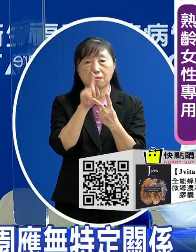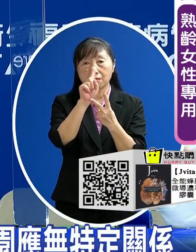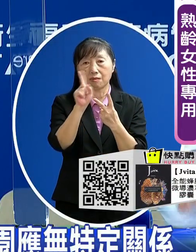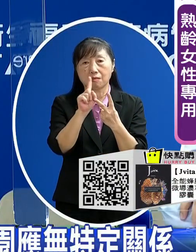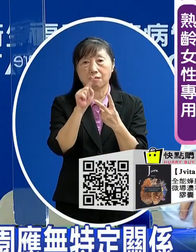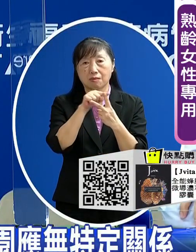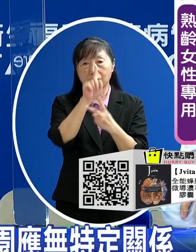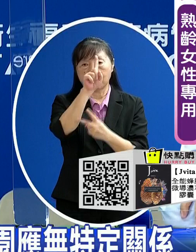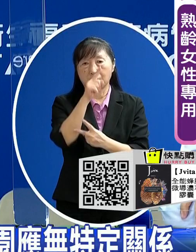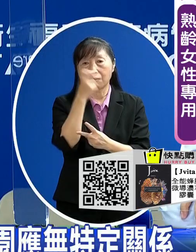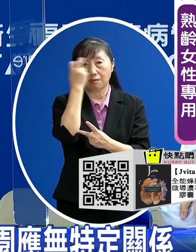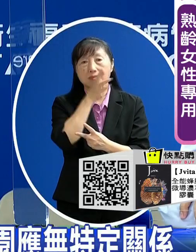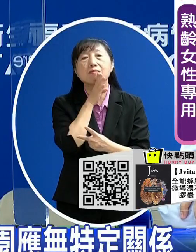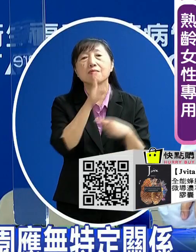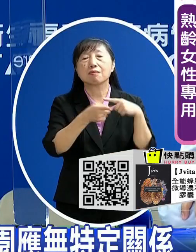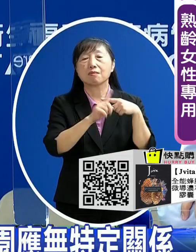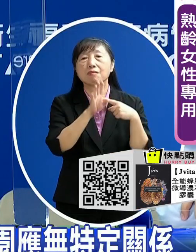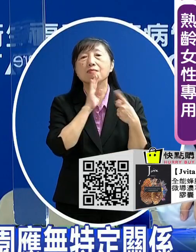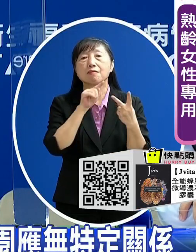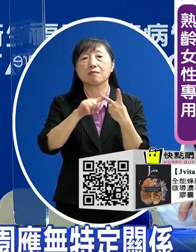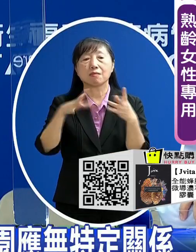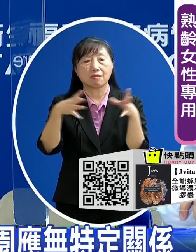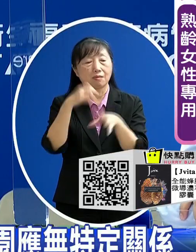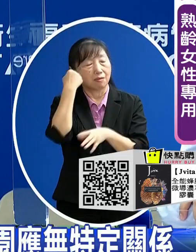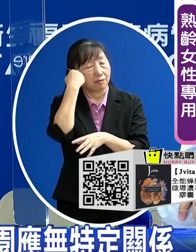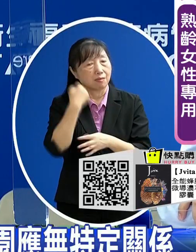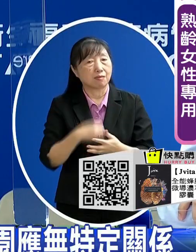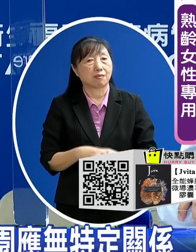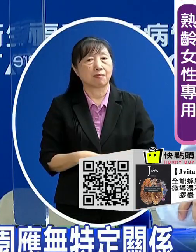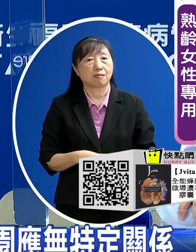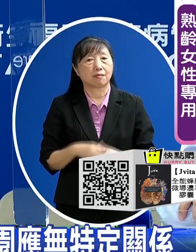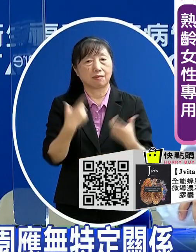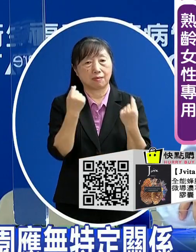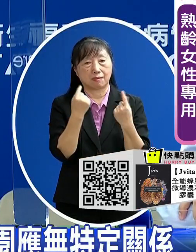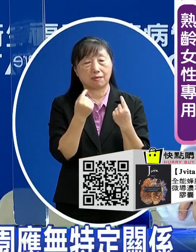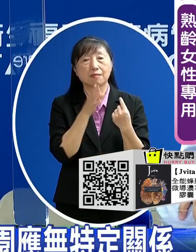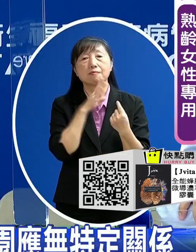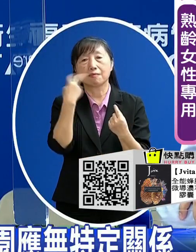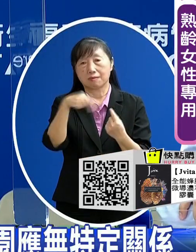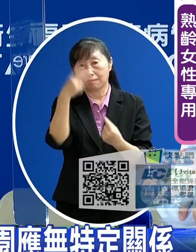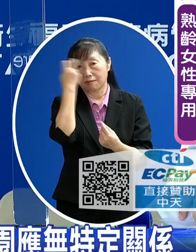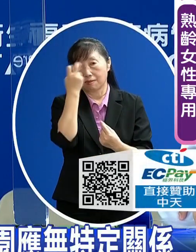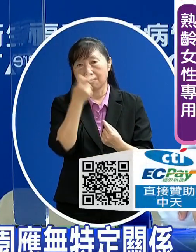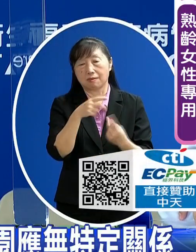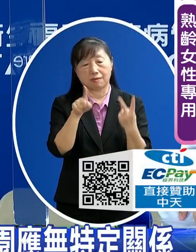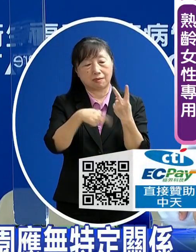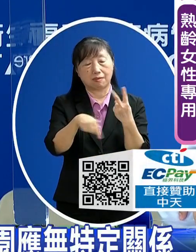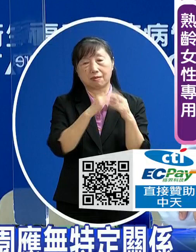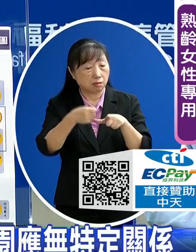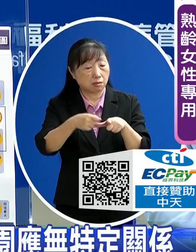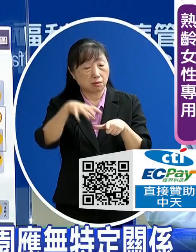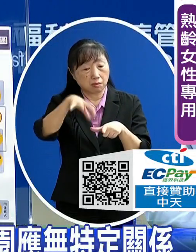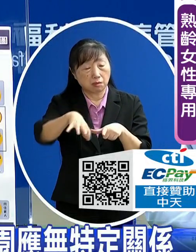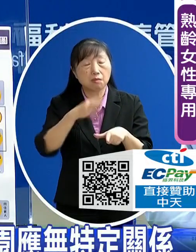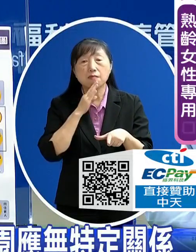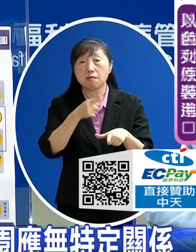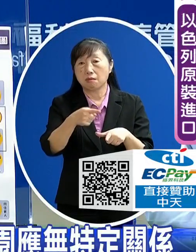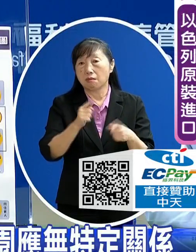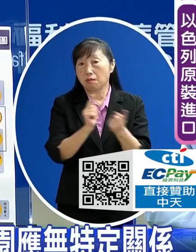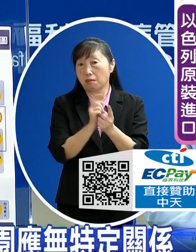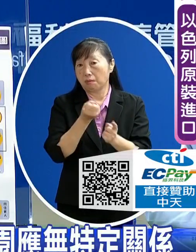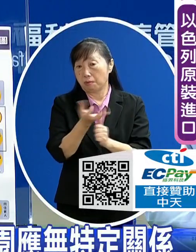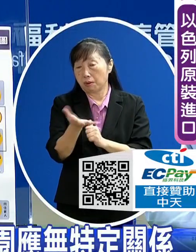验出来阳性，那结合他的一个同住者啊俩也采检，那也验出来是阳性。装修的工